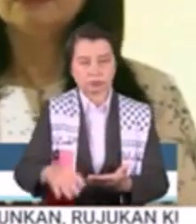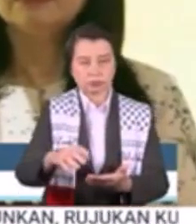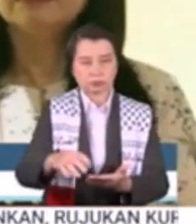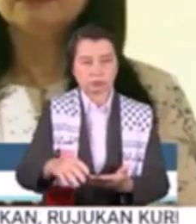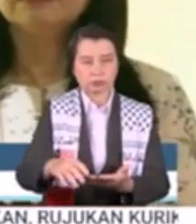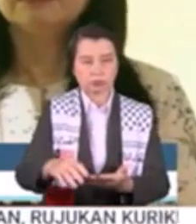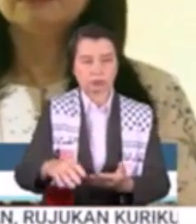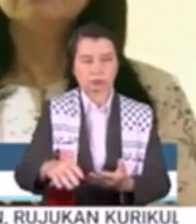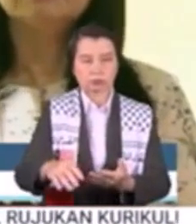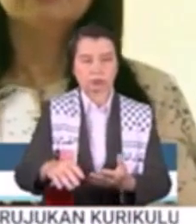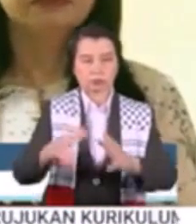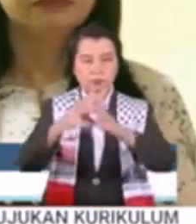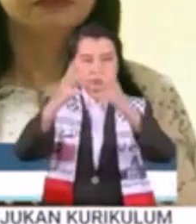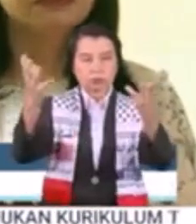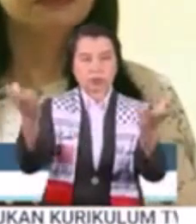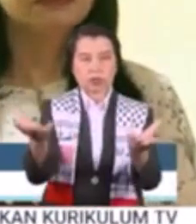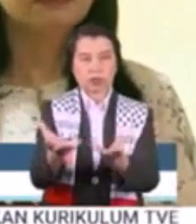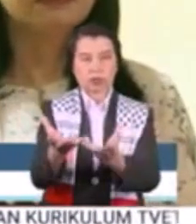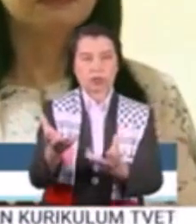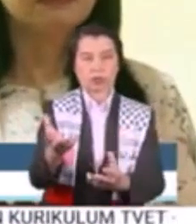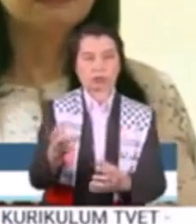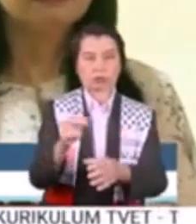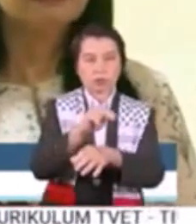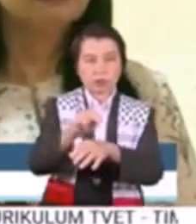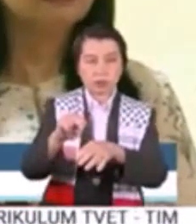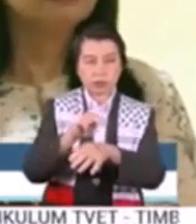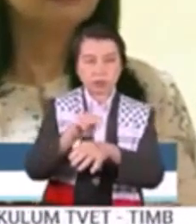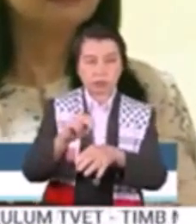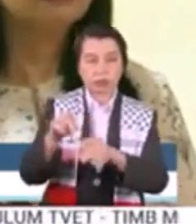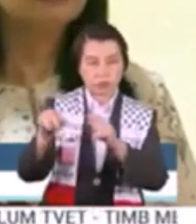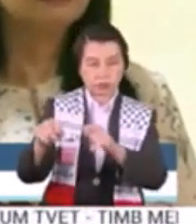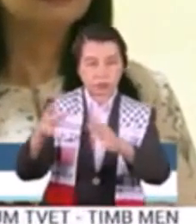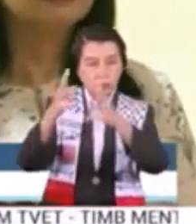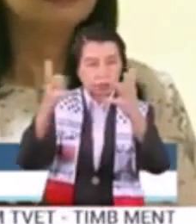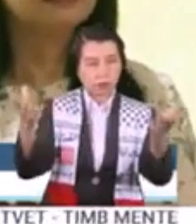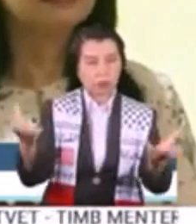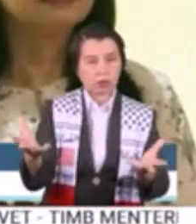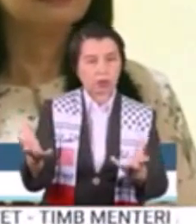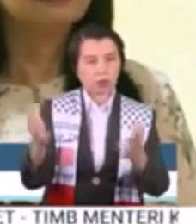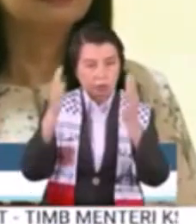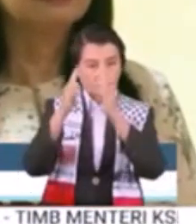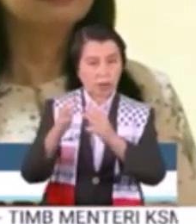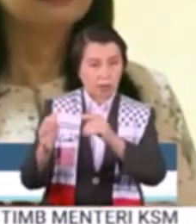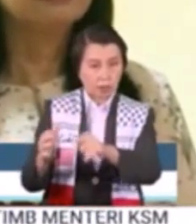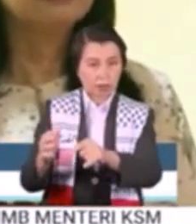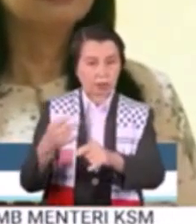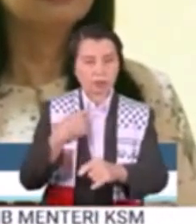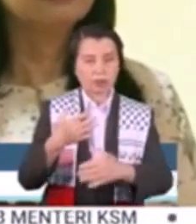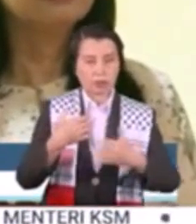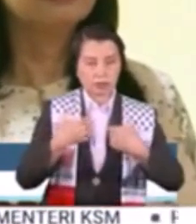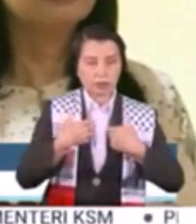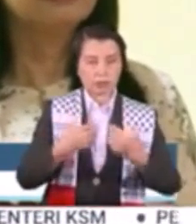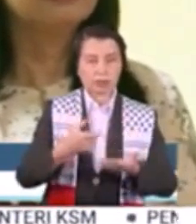ekosistem alam semula jadi ini dan juga usaha-usaha kita